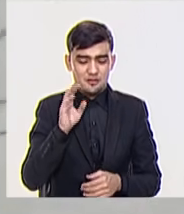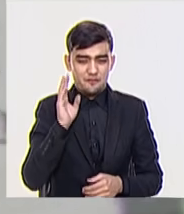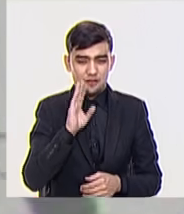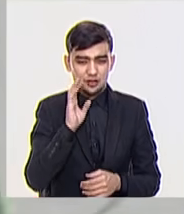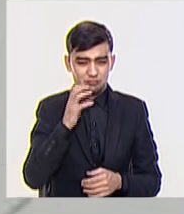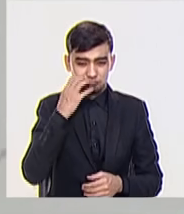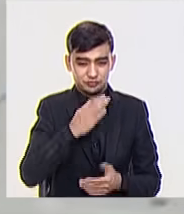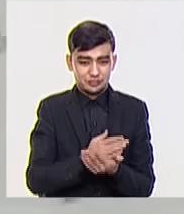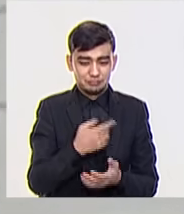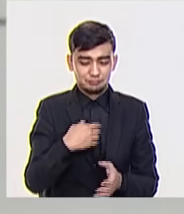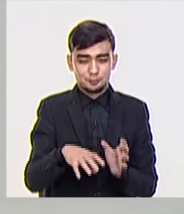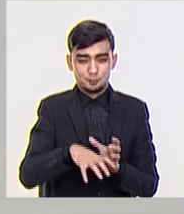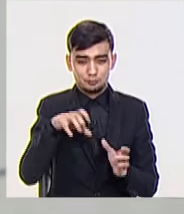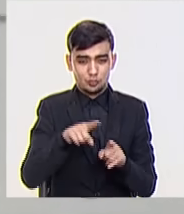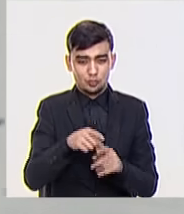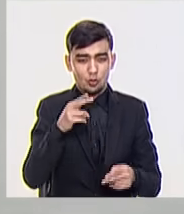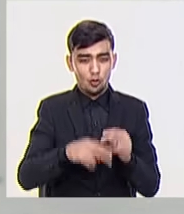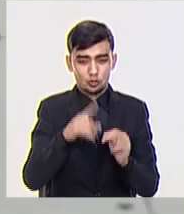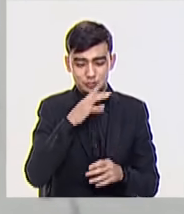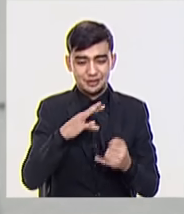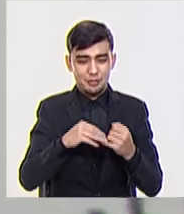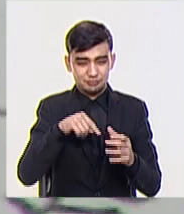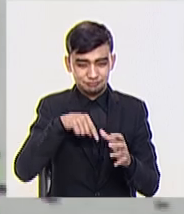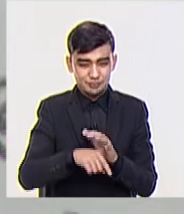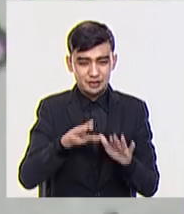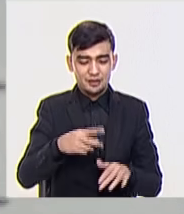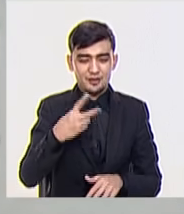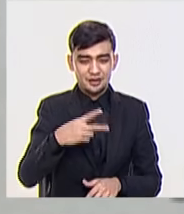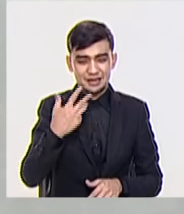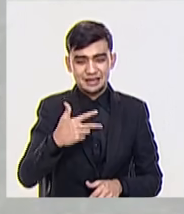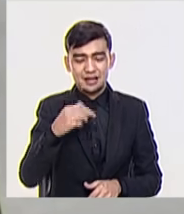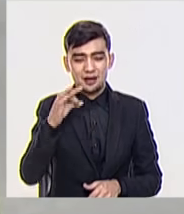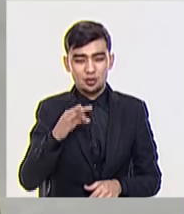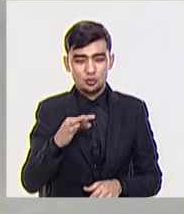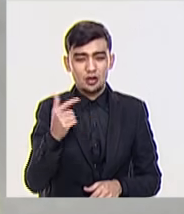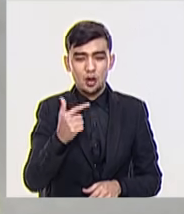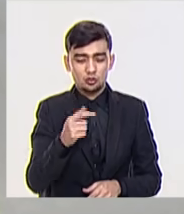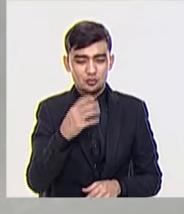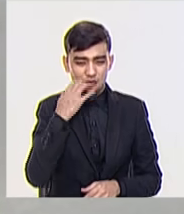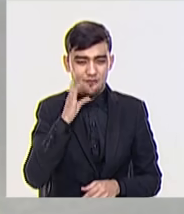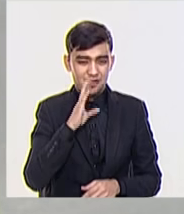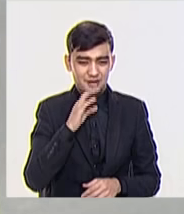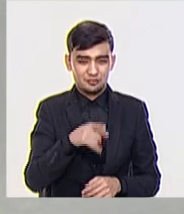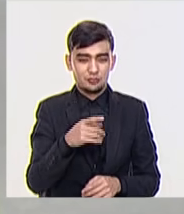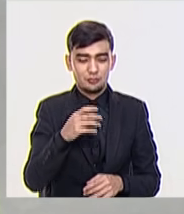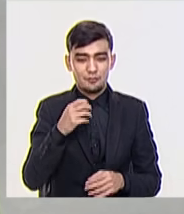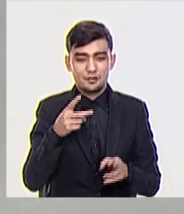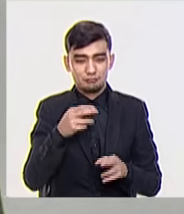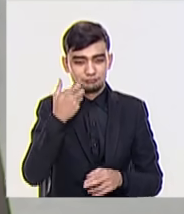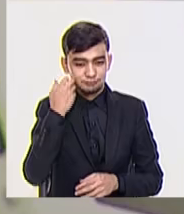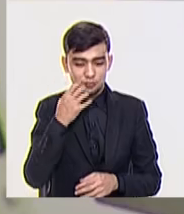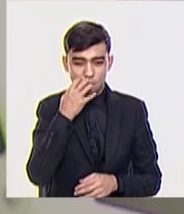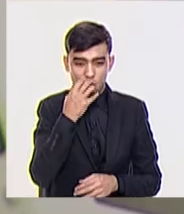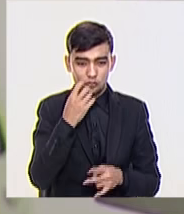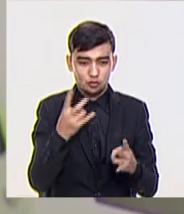дейді. Алдамыған елдердің өзі жер астынан шығатын 20-30 градустағы ыстық суды олар жылу жүйесіне тиімді пайдаланып келеді, дейді